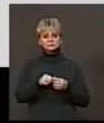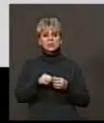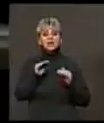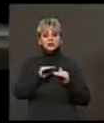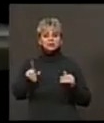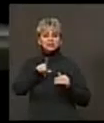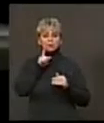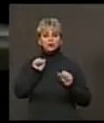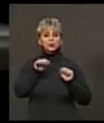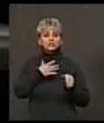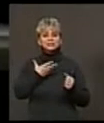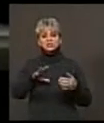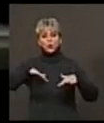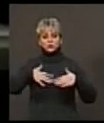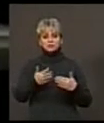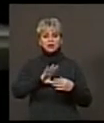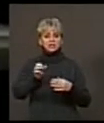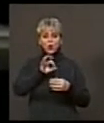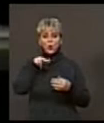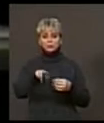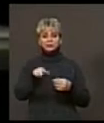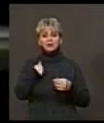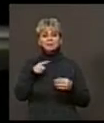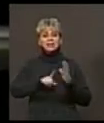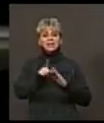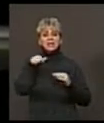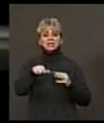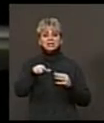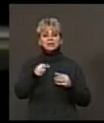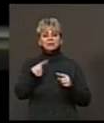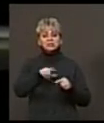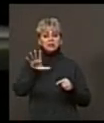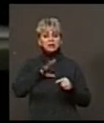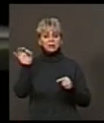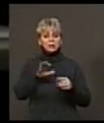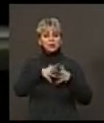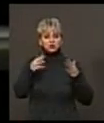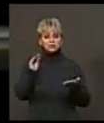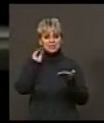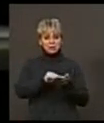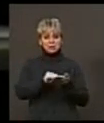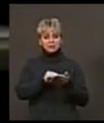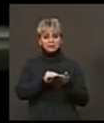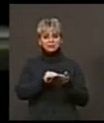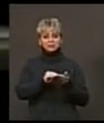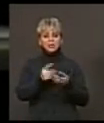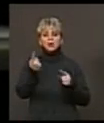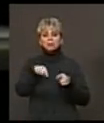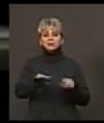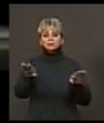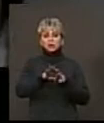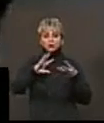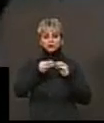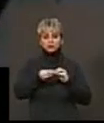Ребята молодые, может, где-то подустали, чуть неопытные, поэтому мы реализовали все моменты, большинство забили. Поэтому такой